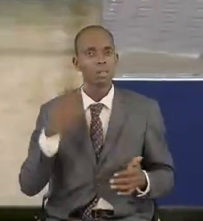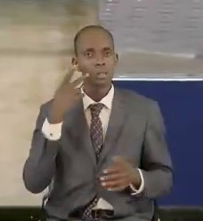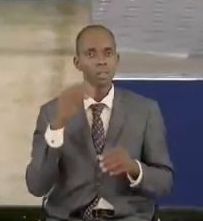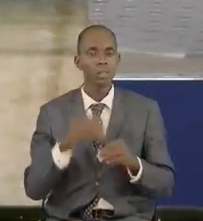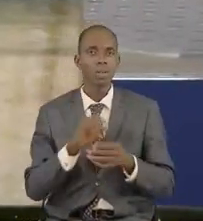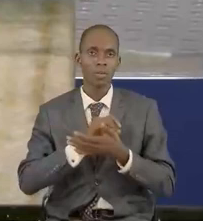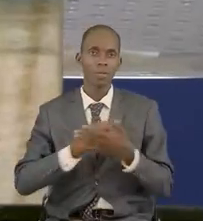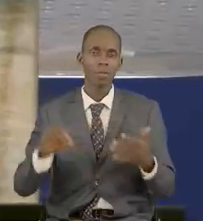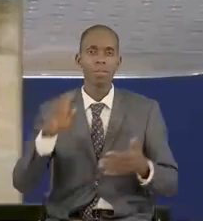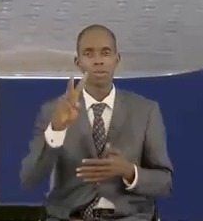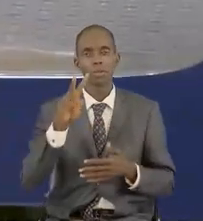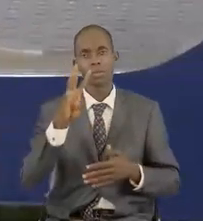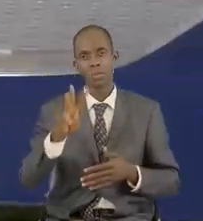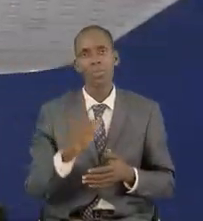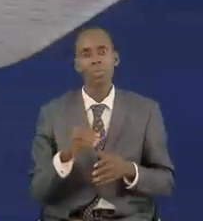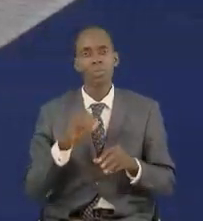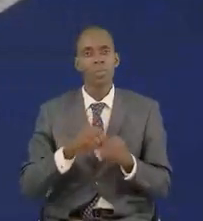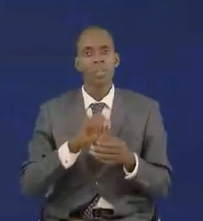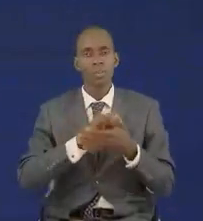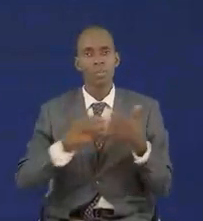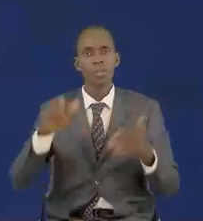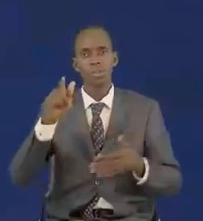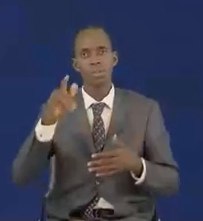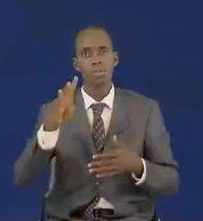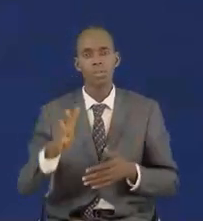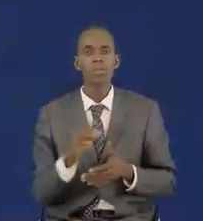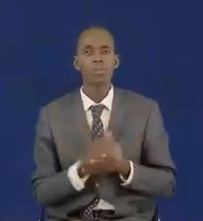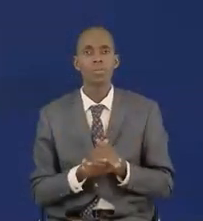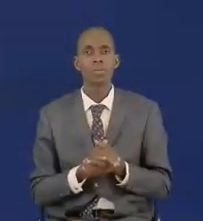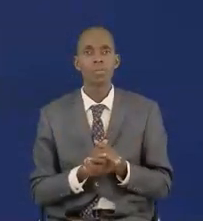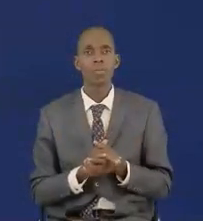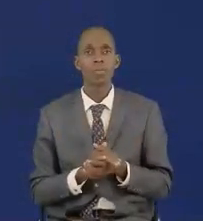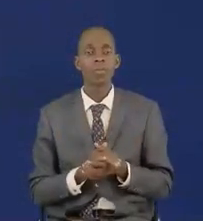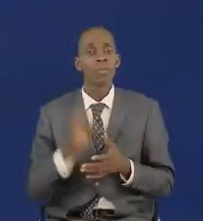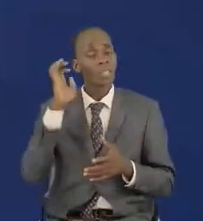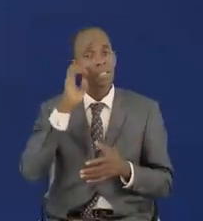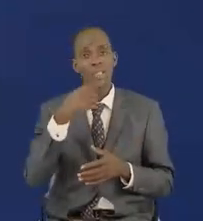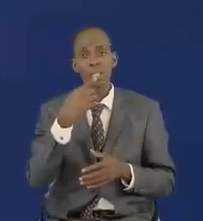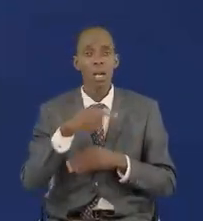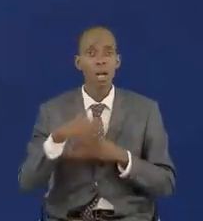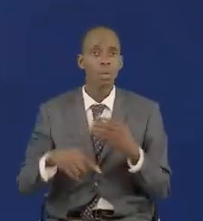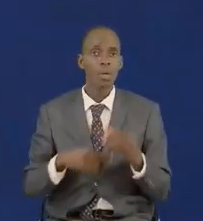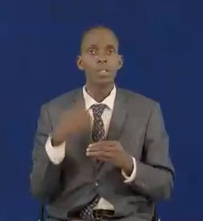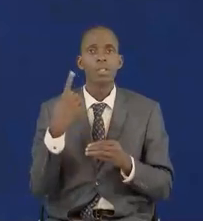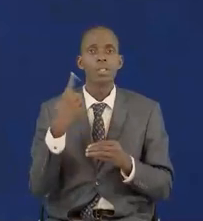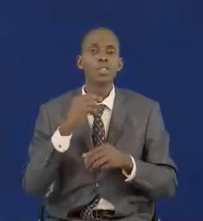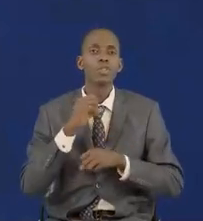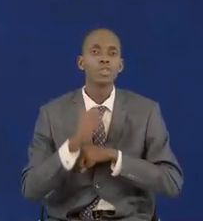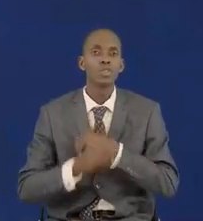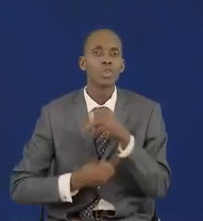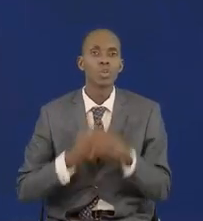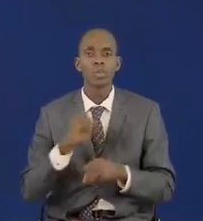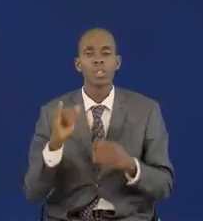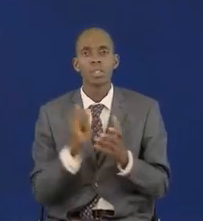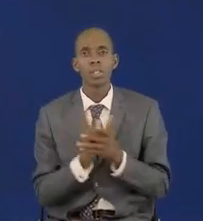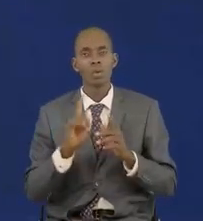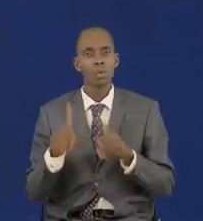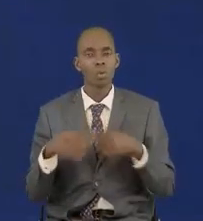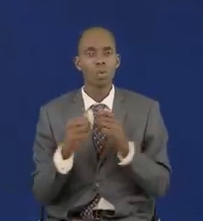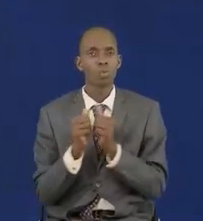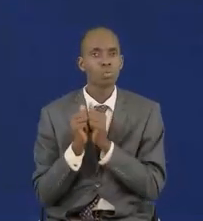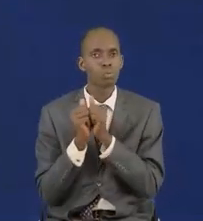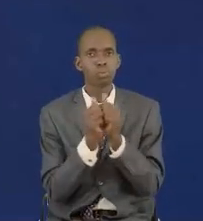au verset 24 verset 24 heures là il parle de la souffrance qui